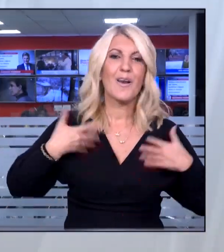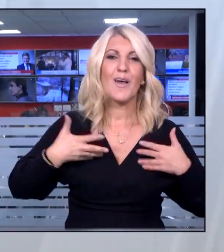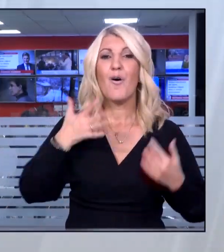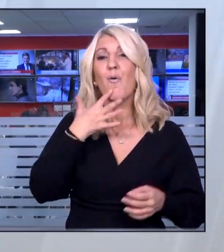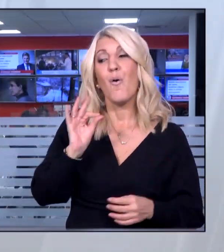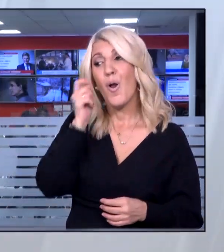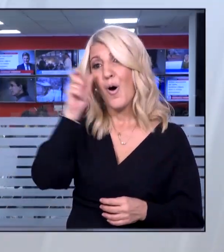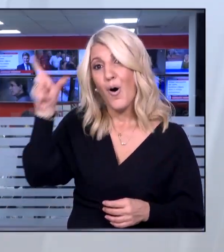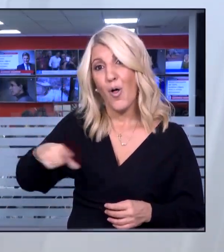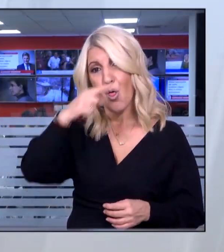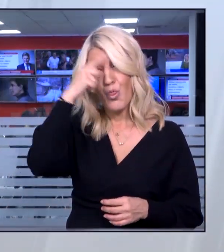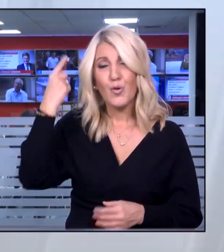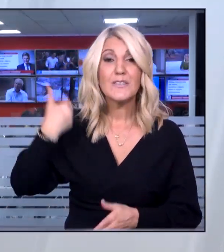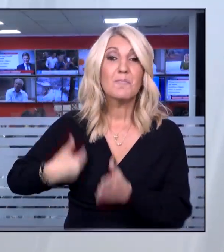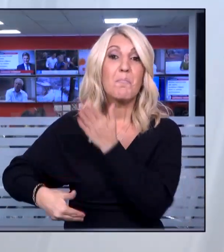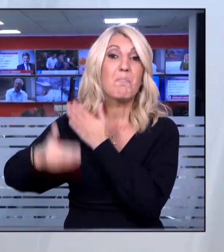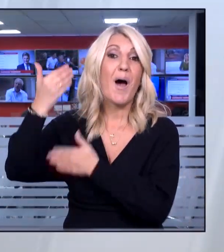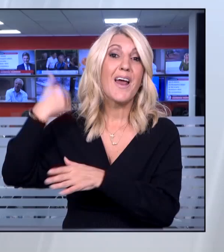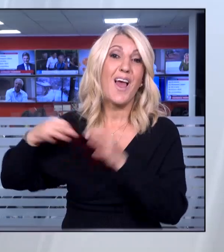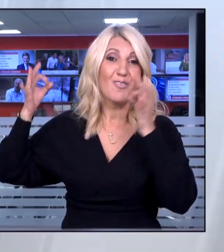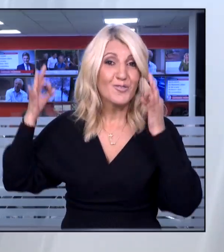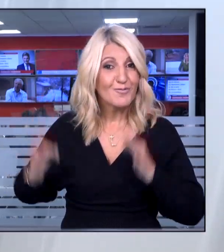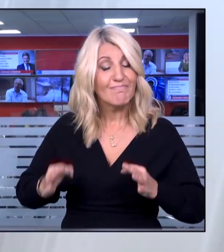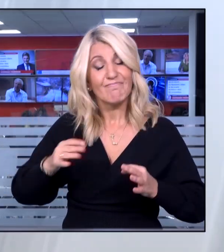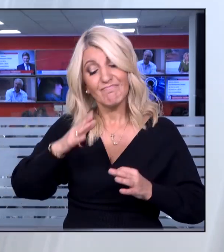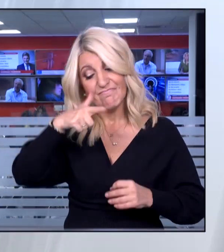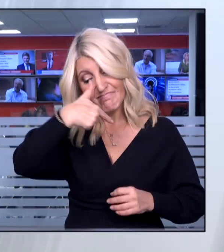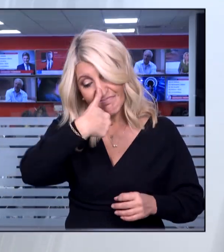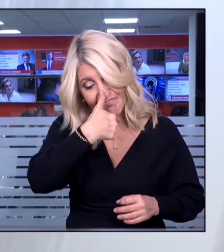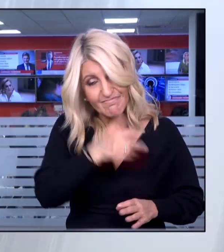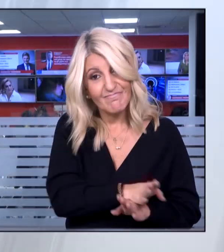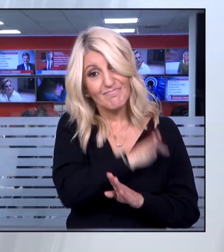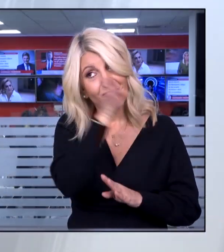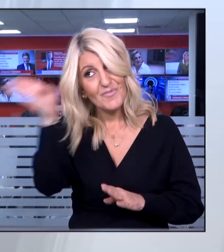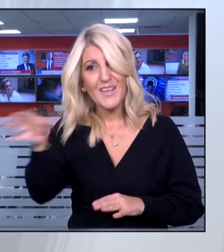Νύφης, με γλυκά και μπομπονιέρες από τοπικές επιχειρήσεις.